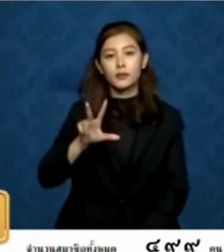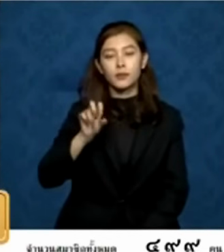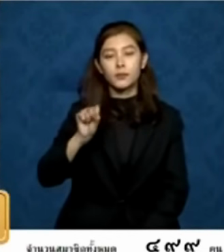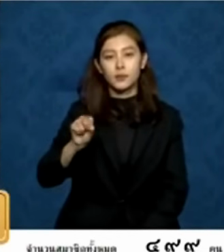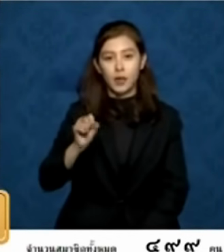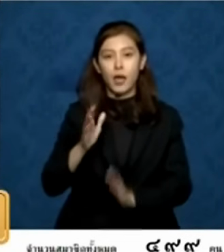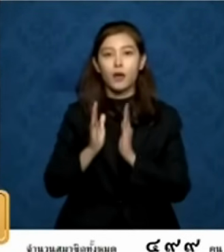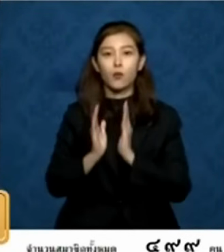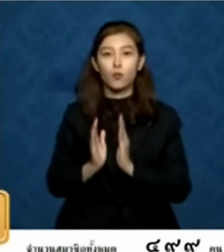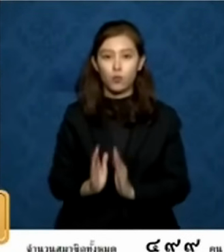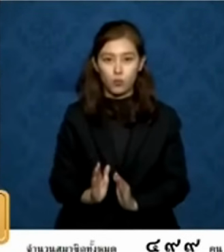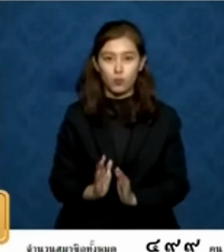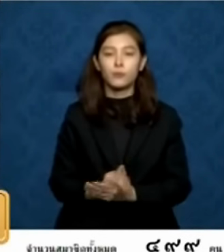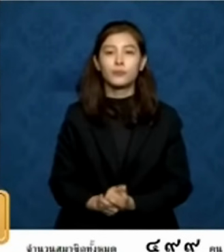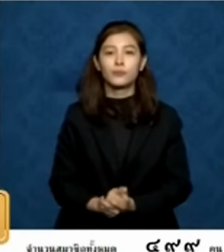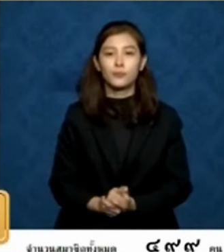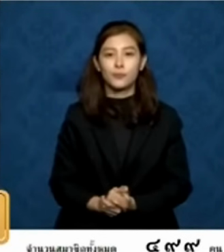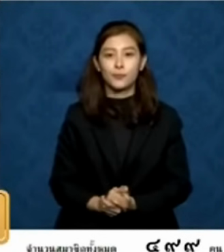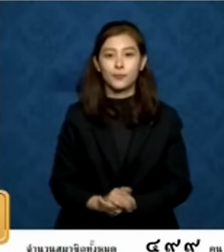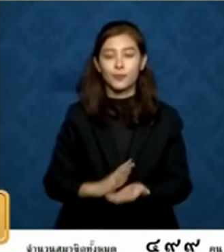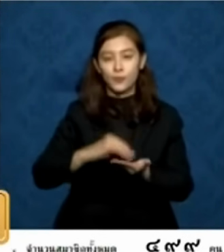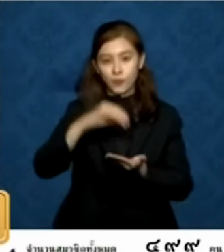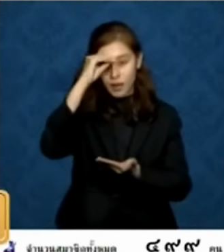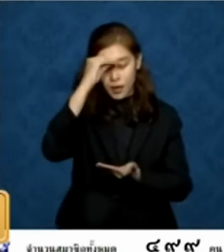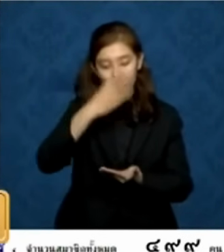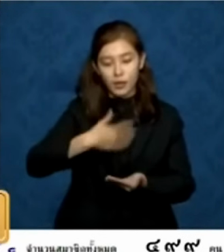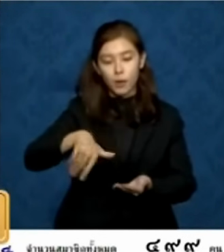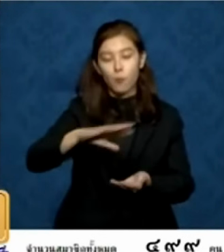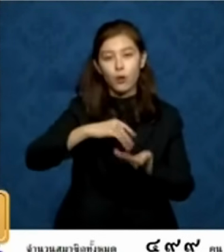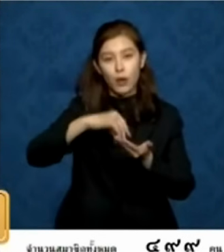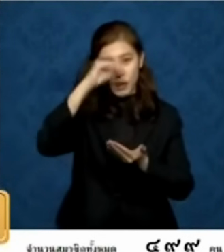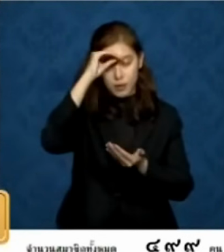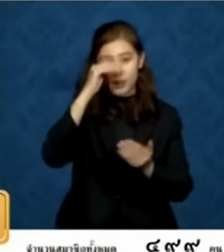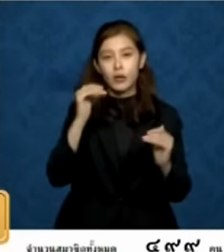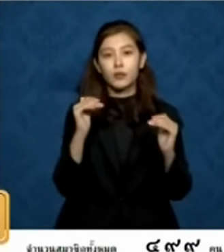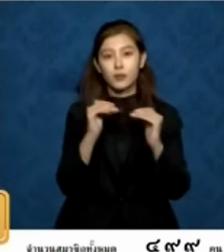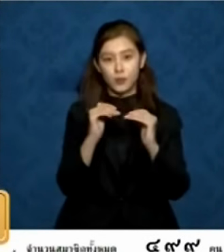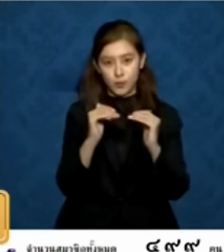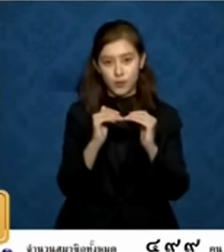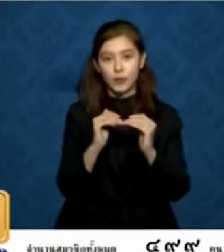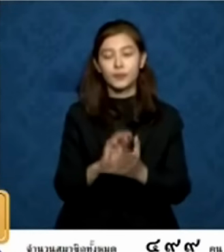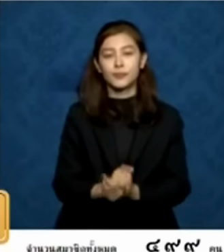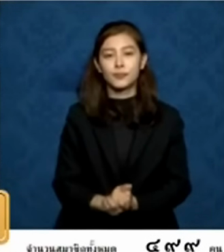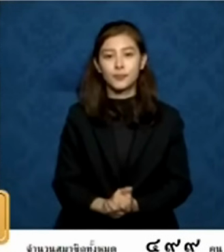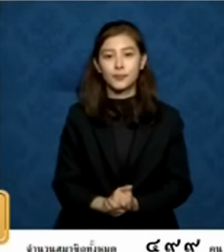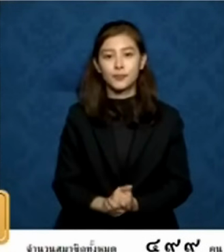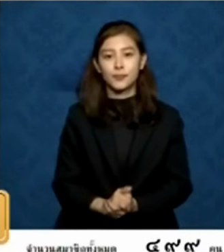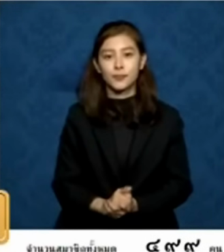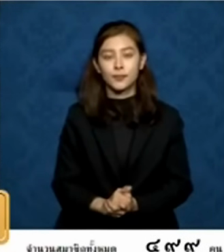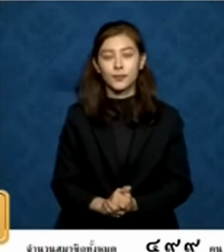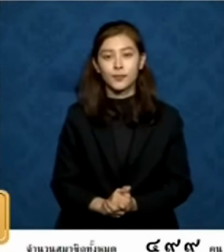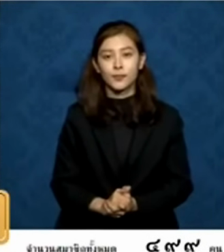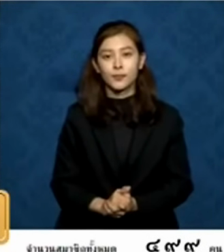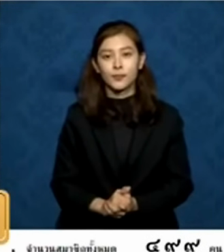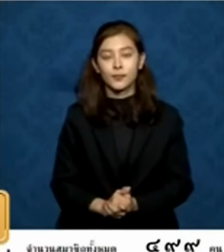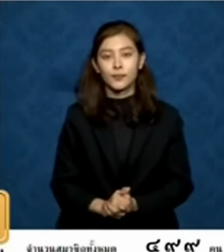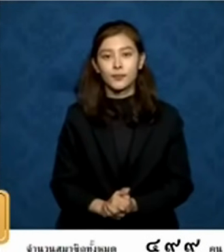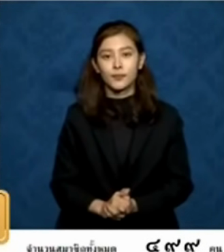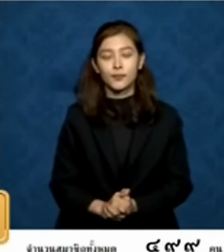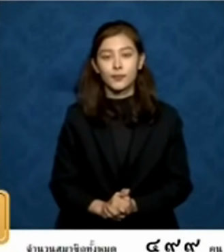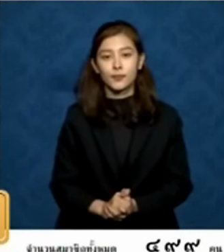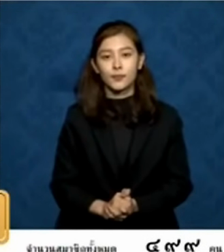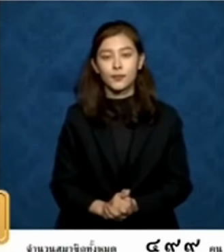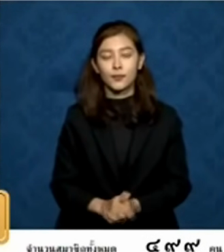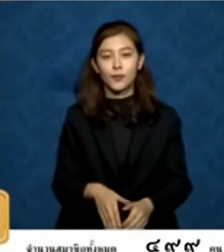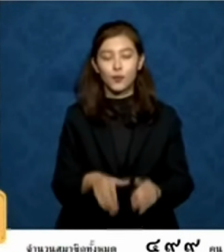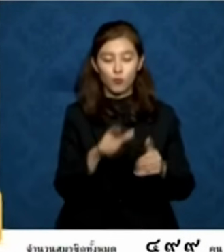ให้ได้รับโอกาสทางการศึกษาและการเรียนรู้เพื่อพัฒนาศักยภาพให้เหมาะสมสอดคล้องกับความจำเป็นรายบุ